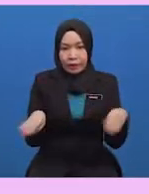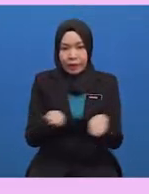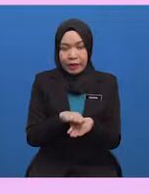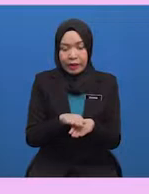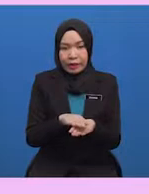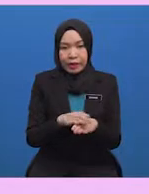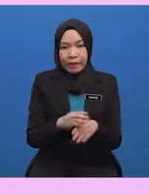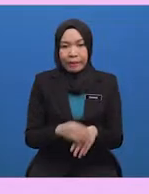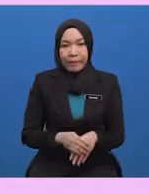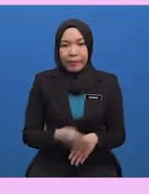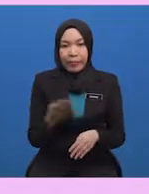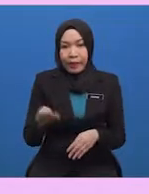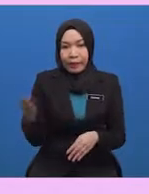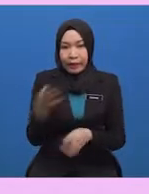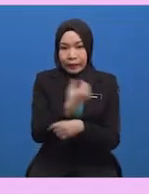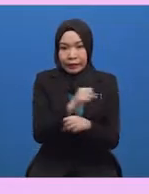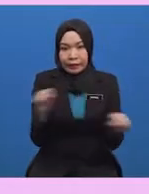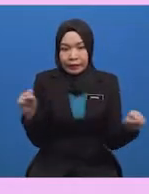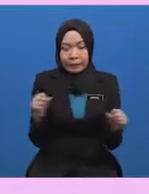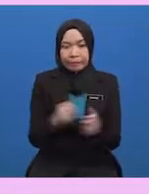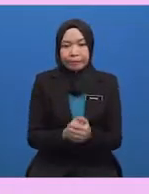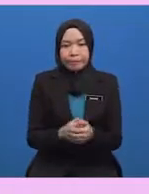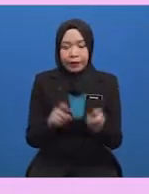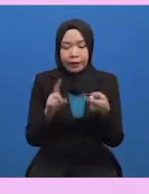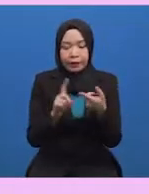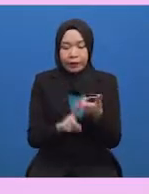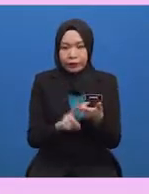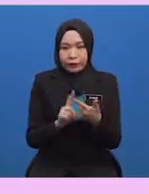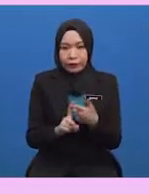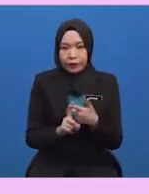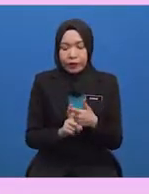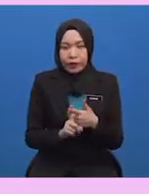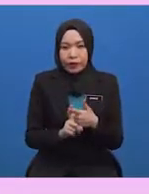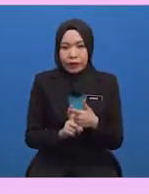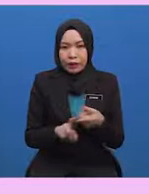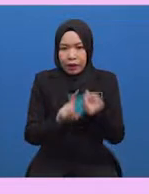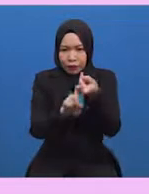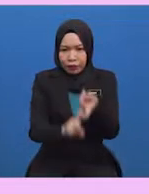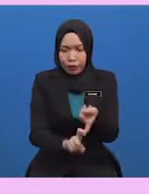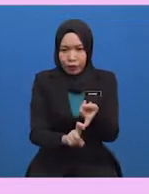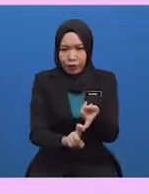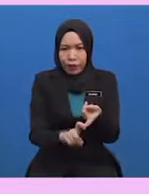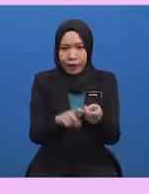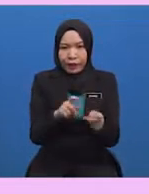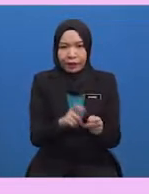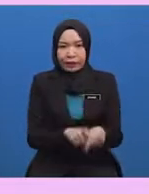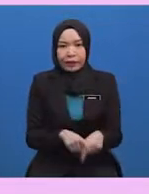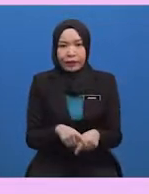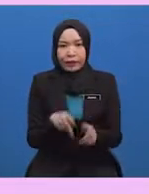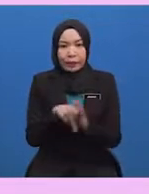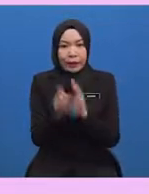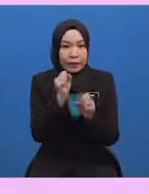Kedua, pergantungan tenaga buruh. Penduduk desa membekalkan tenaga buruh